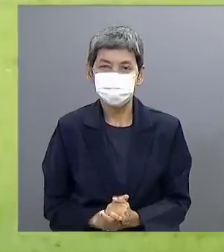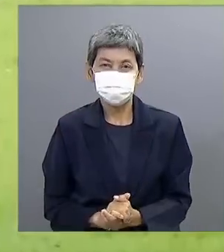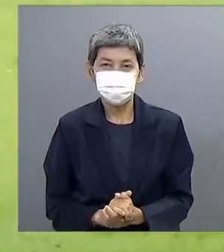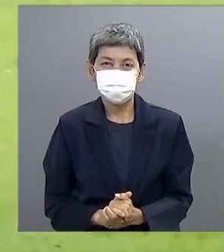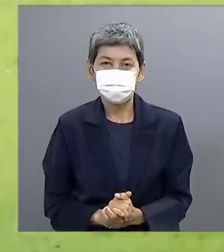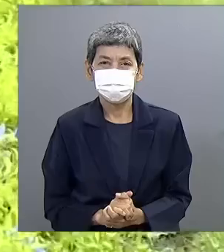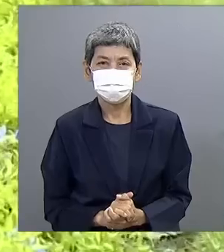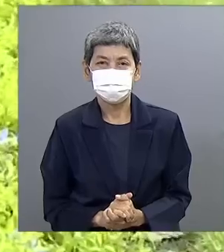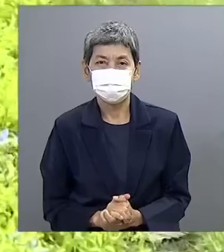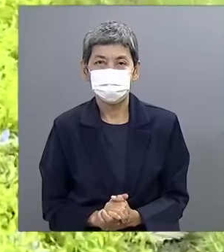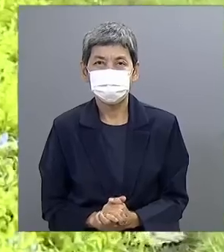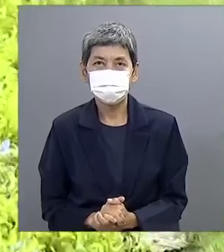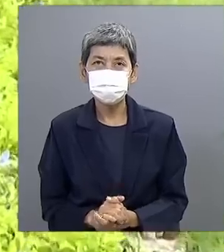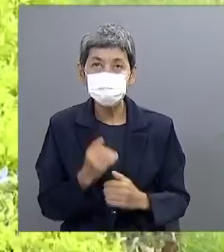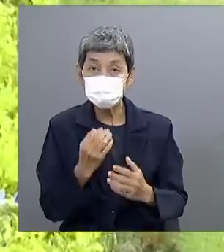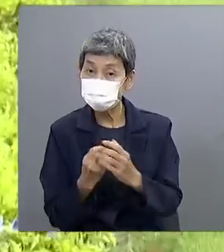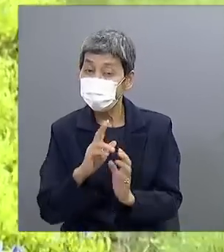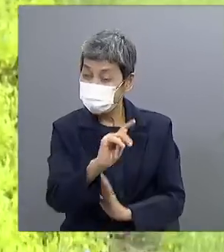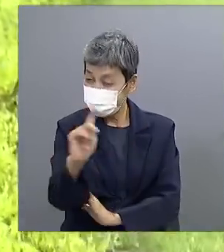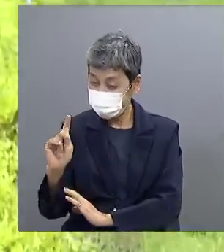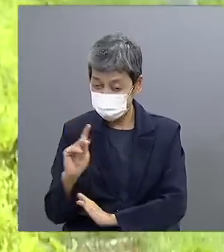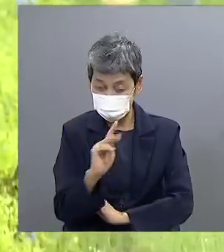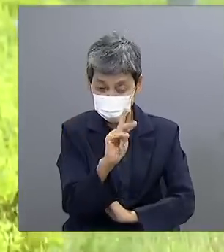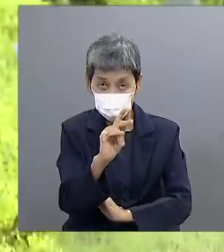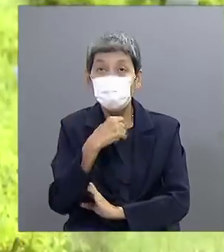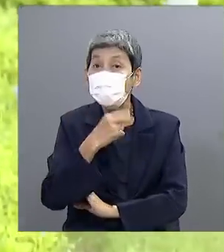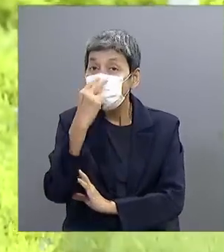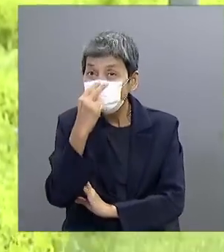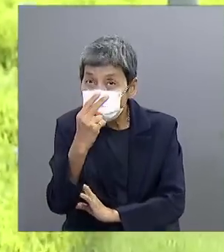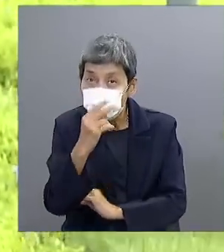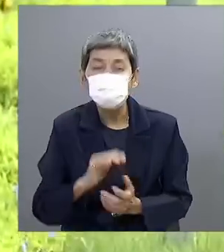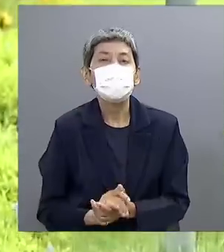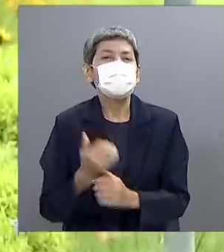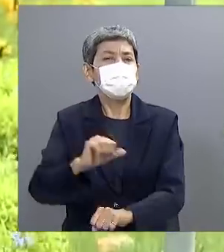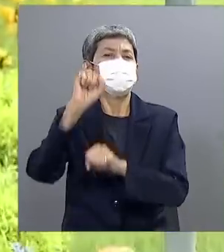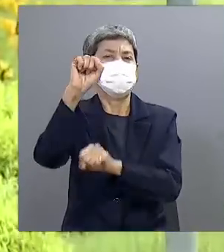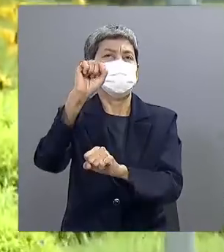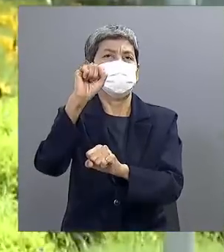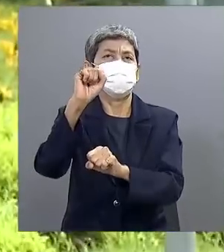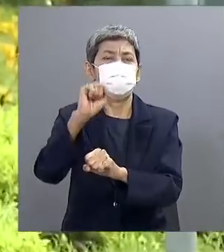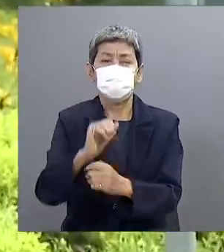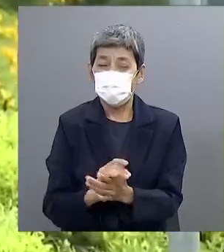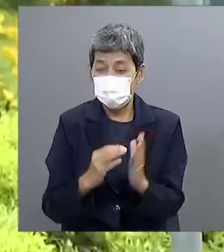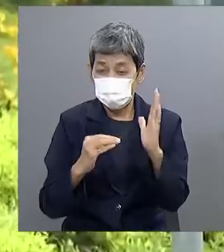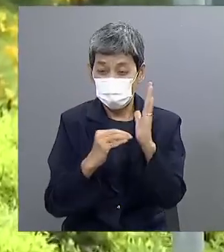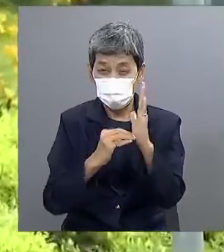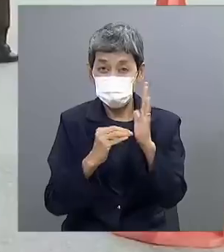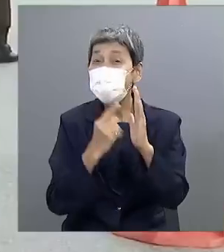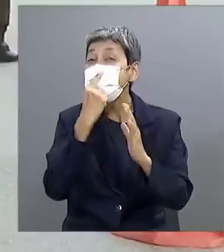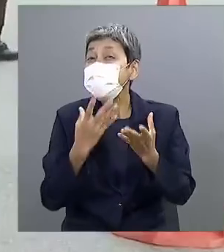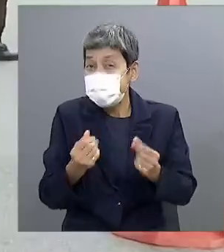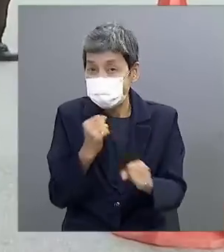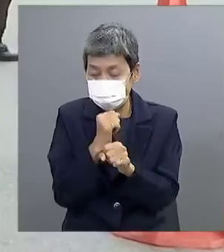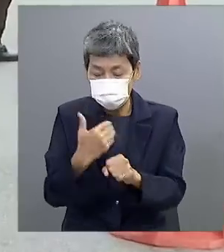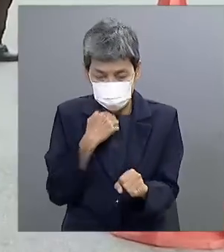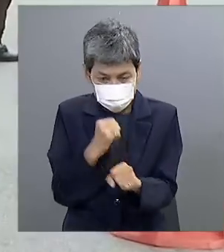นอกจากเป็นการเพิ่มพื้นที่สีเขียวแล้วนะคะถ้าดูค่ะการประกาศนำร่องให้ศาลาว่าการกทม.ดินแดงแห่งนี้นั้นต้องเป็นสถาน